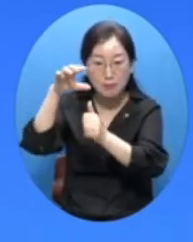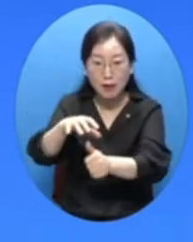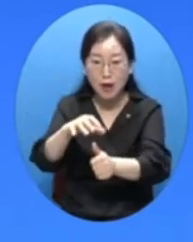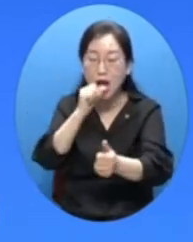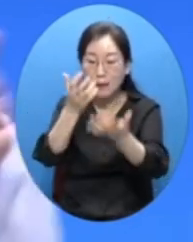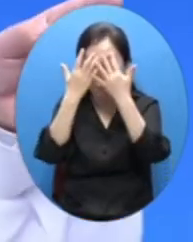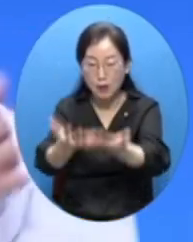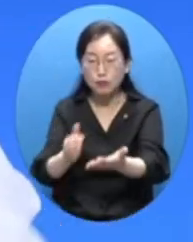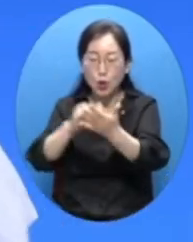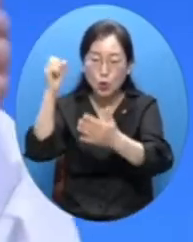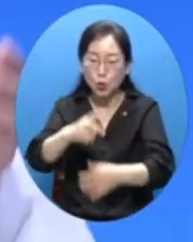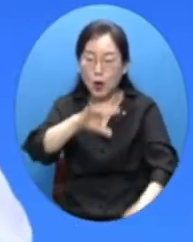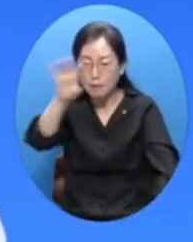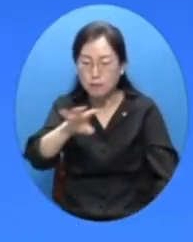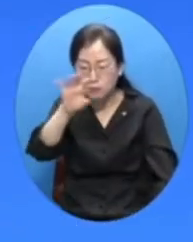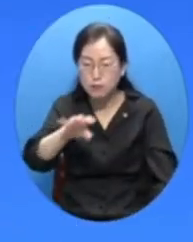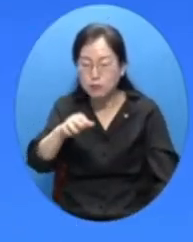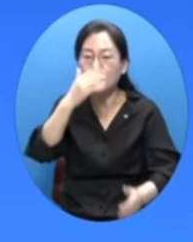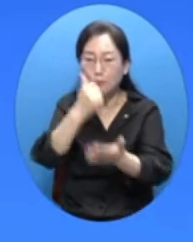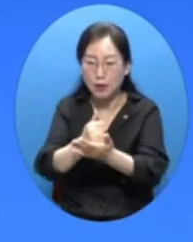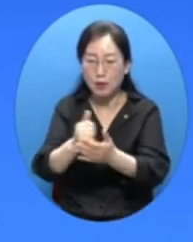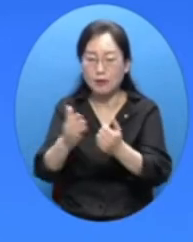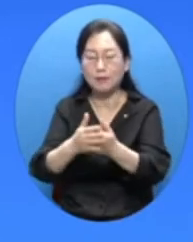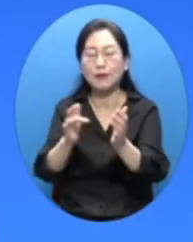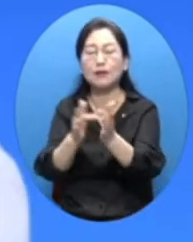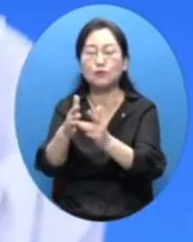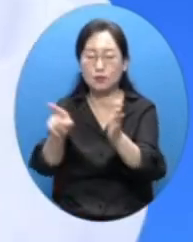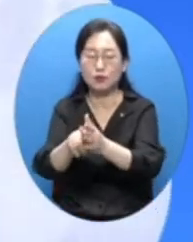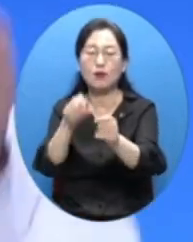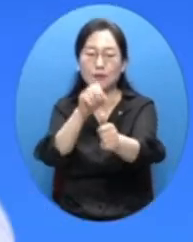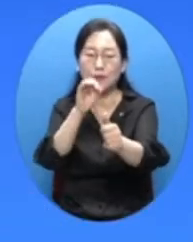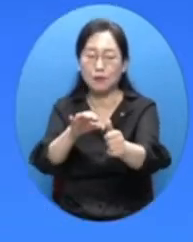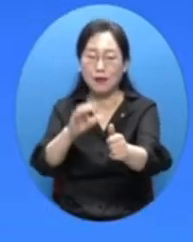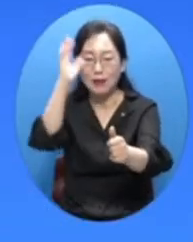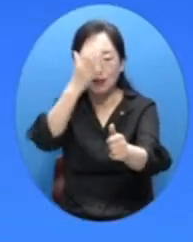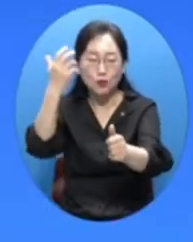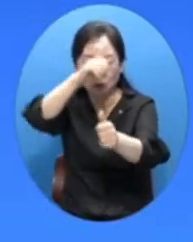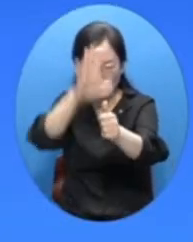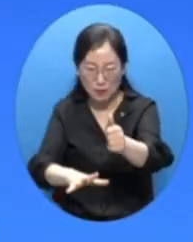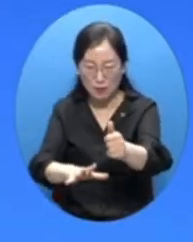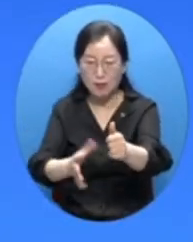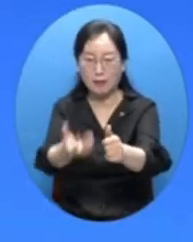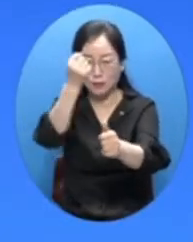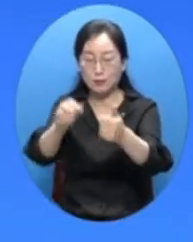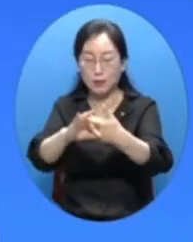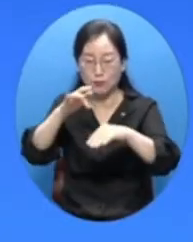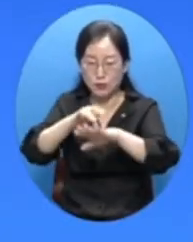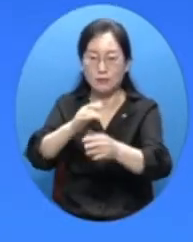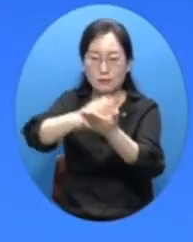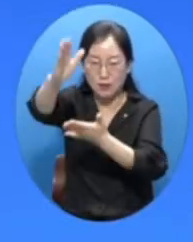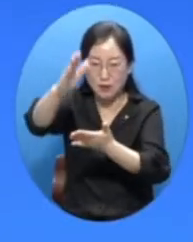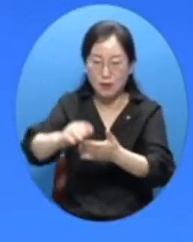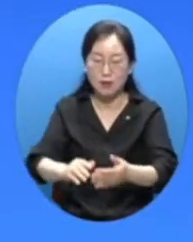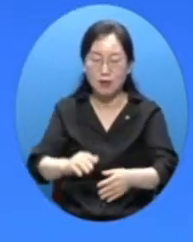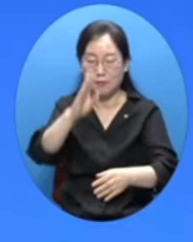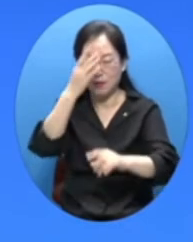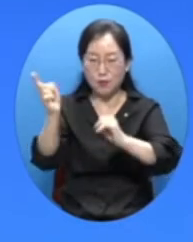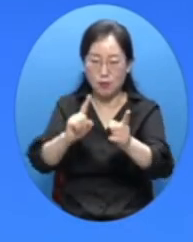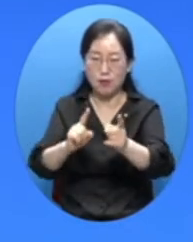나와서 또 죄짓고 또 죄짓고 하니까 이 사람들은 예수 믿게 해야 됩니다. 예수 믿고 성령 받게 해야 됩니다. 그래서 귀신을 쫓아내야 되고 병을 고쳐야 되는